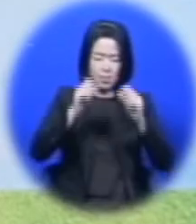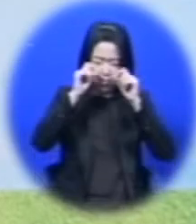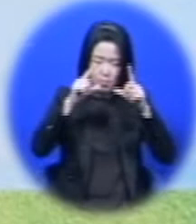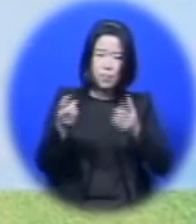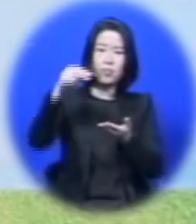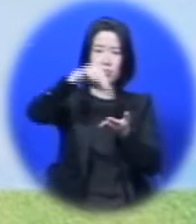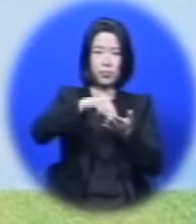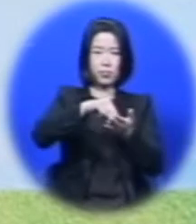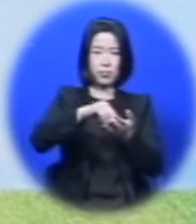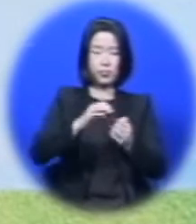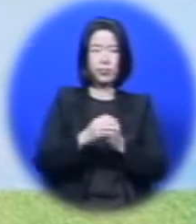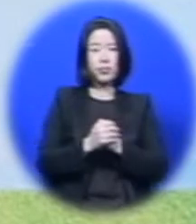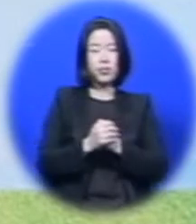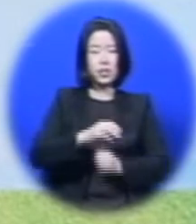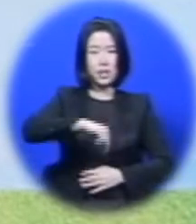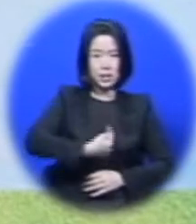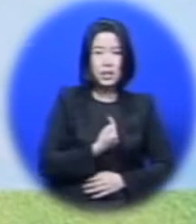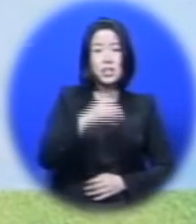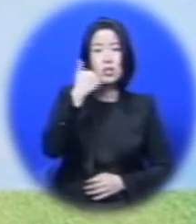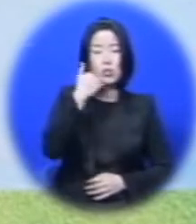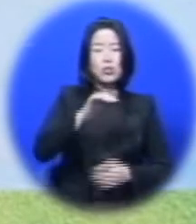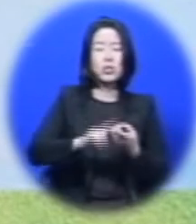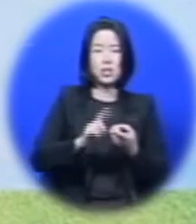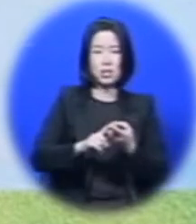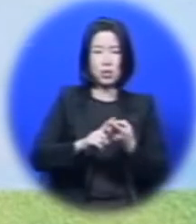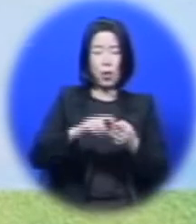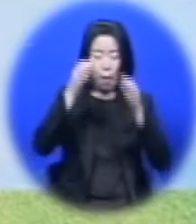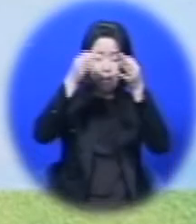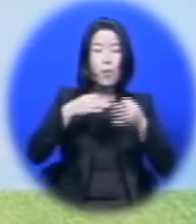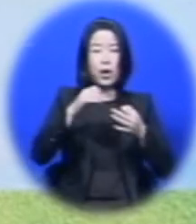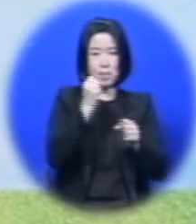일깨우라는 거예요. 자신이 누군지를 보라는 거예요.